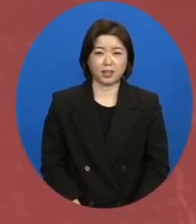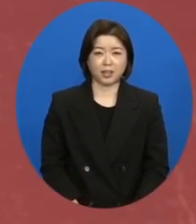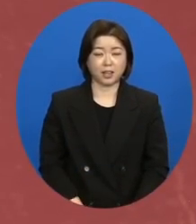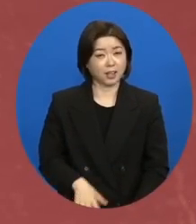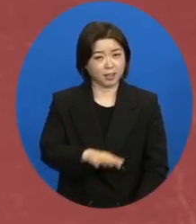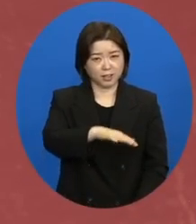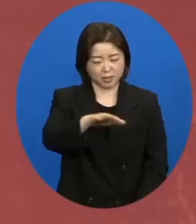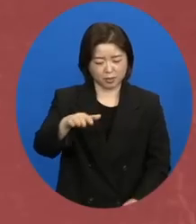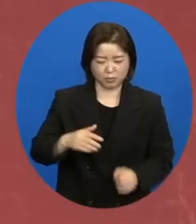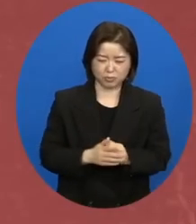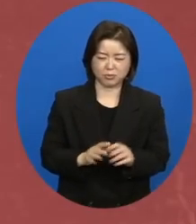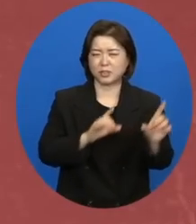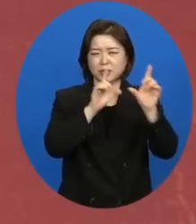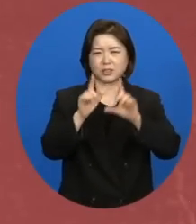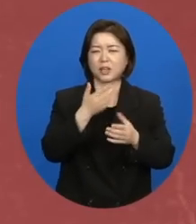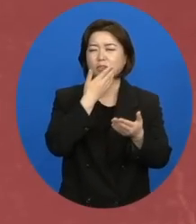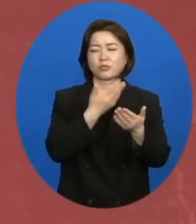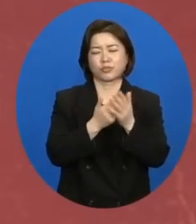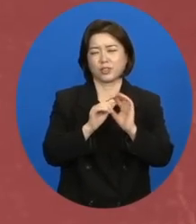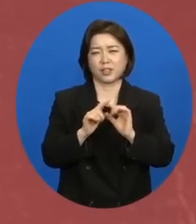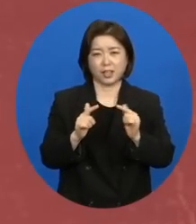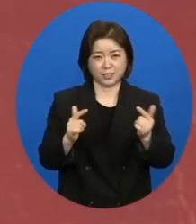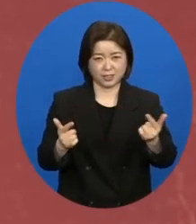여러분, 사는 게 중요한 게 아니고요.